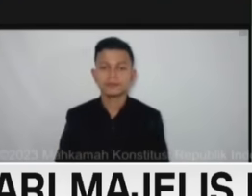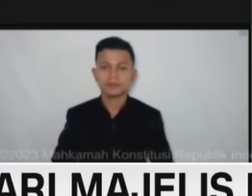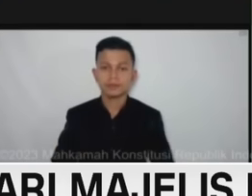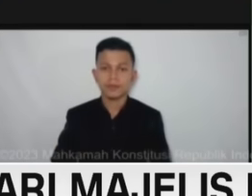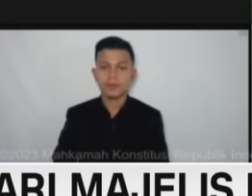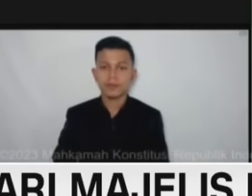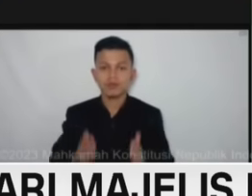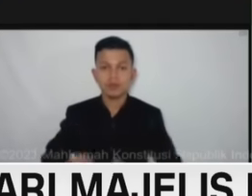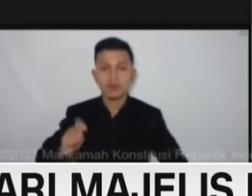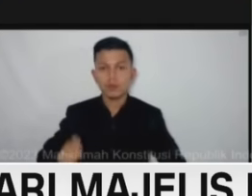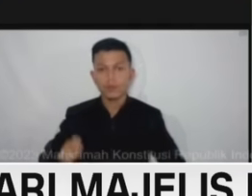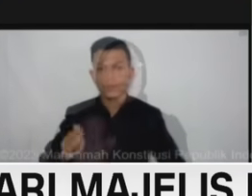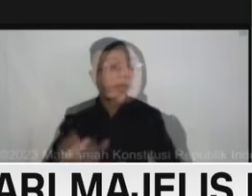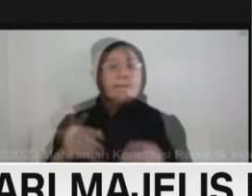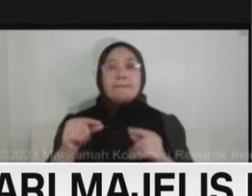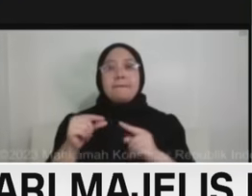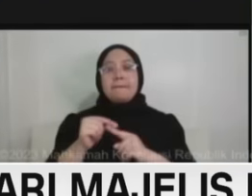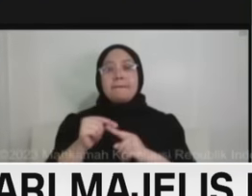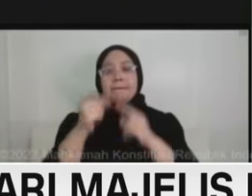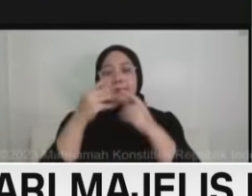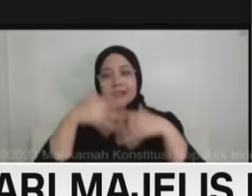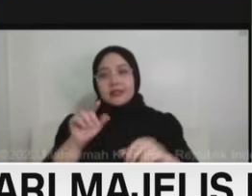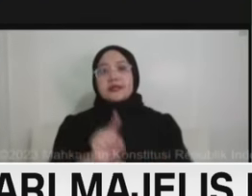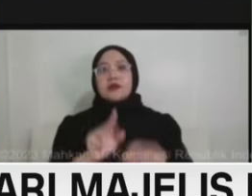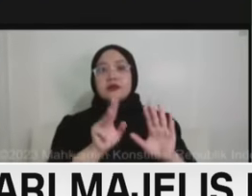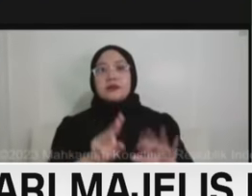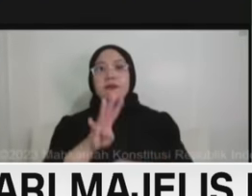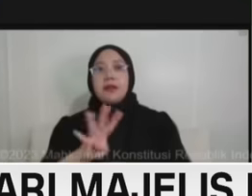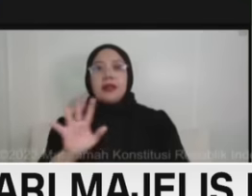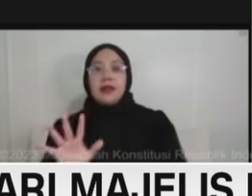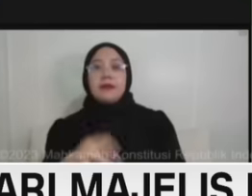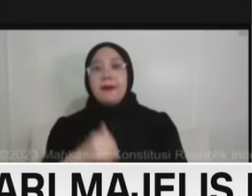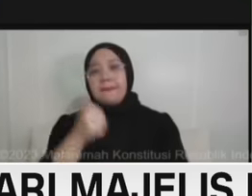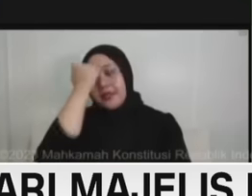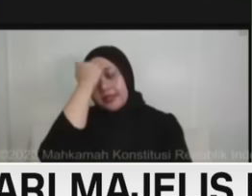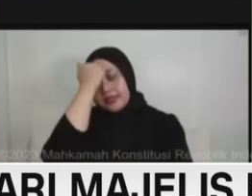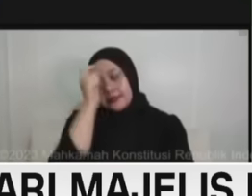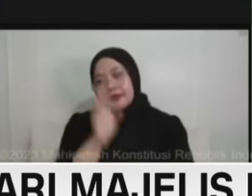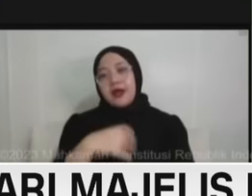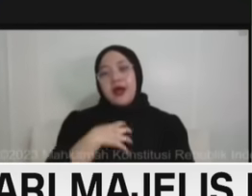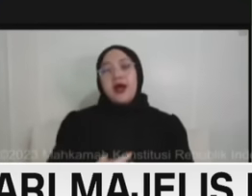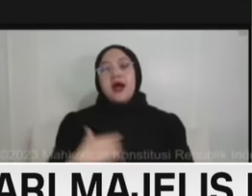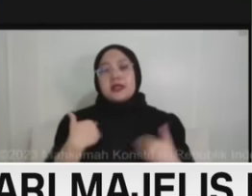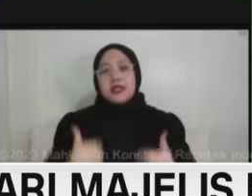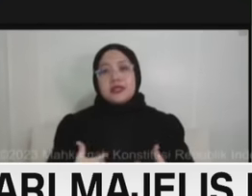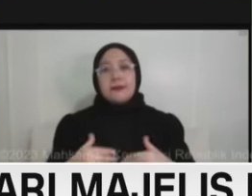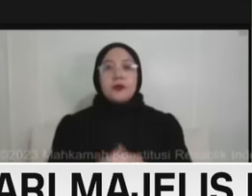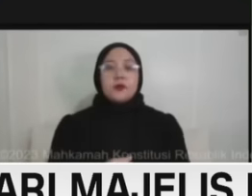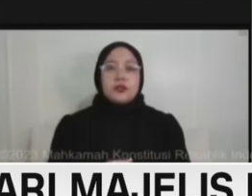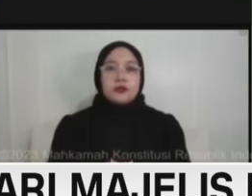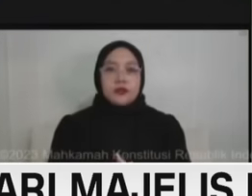terbaik yang bisa menimbulkan harapan dan juga kemudian kepercayaan kembali kepada institusi mahkamah